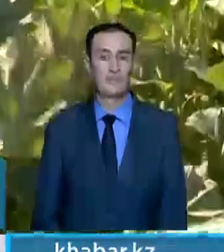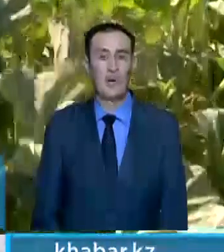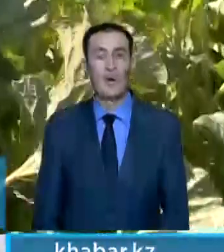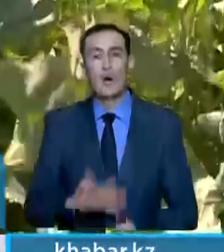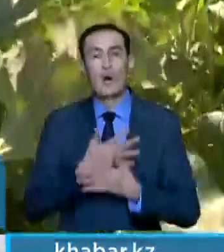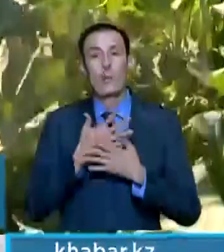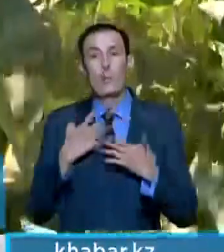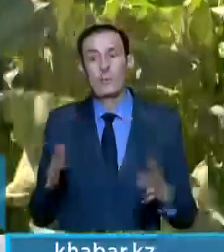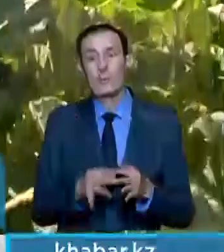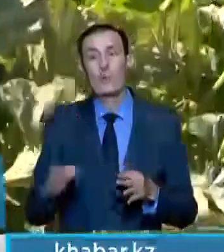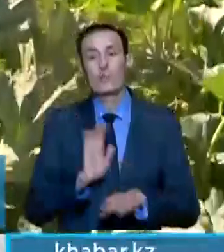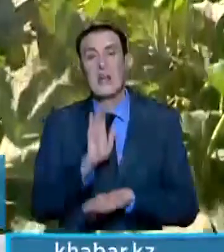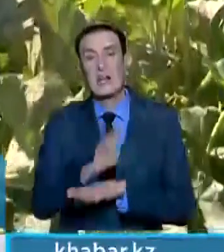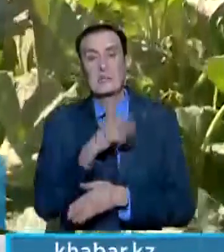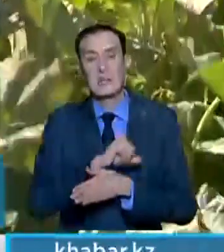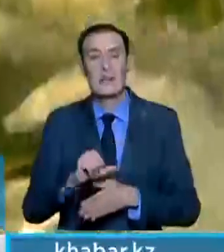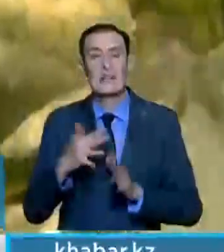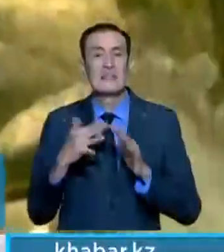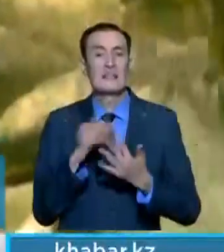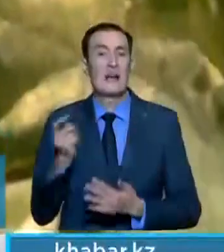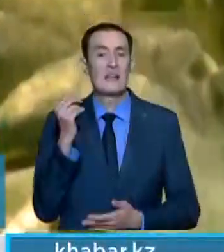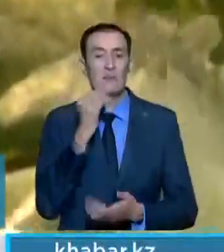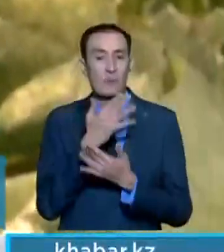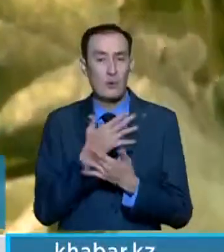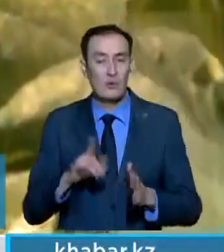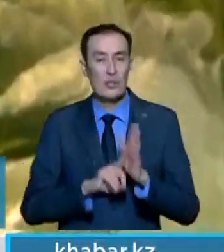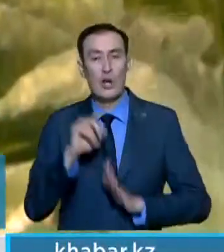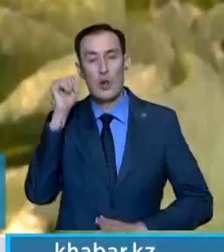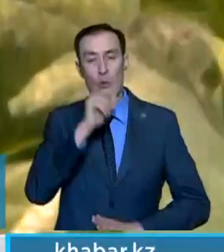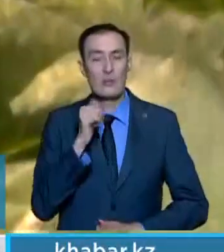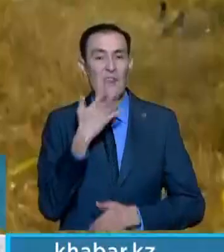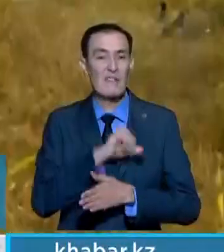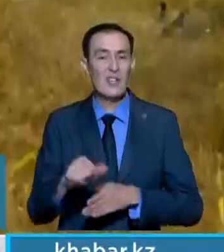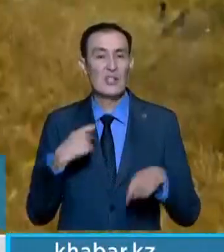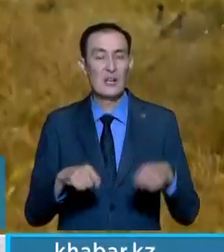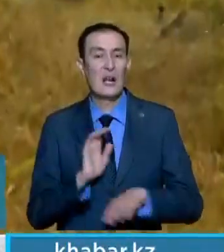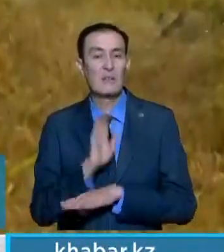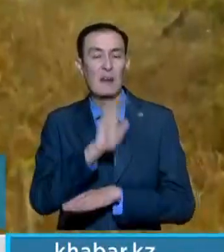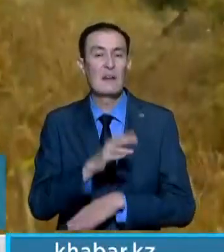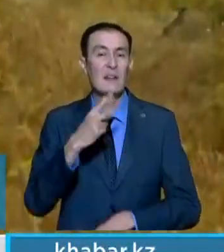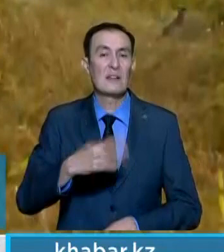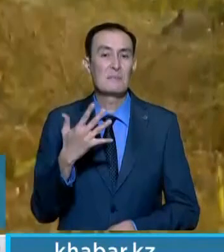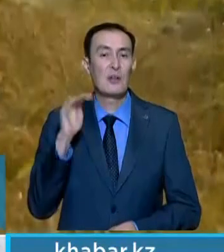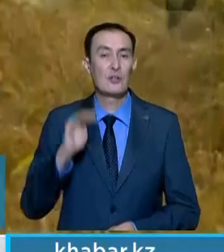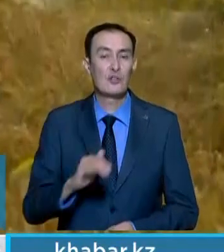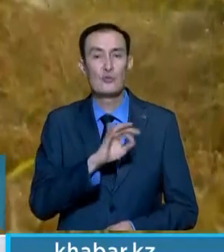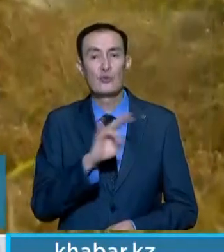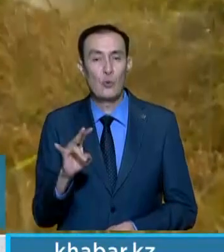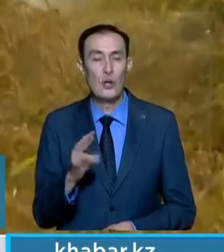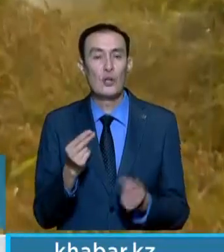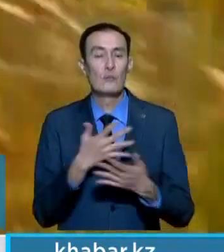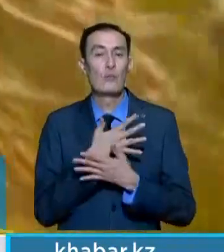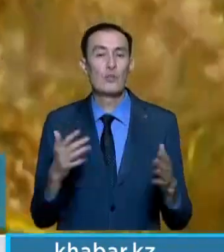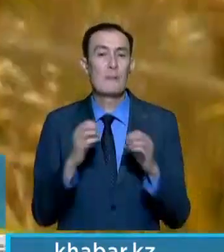Больше всего из области экспортируют сельскохозяйственную продукцию. С начала года на внешний рынок было отправлено 25 тысяч тонн на сумму